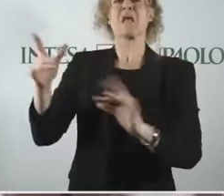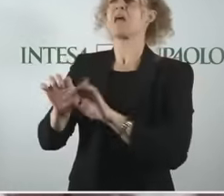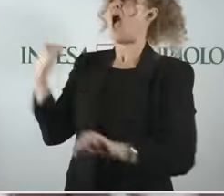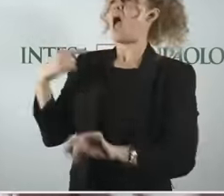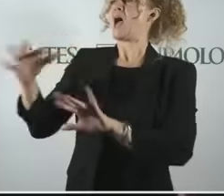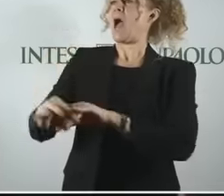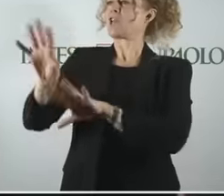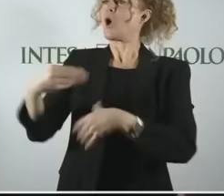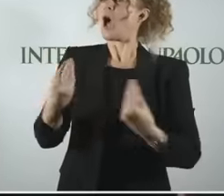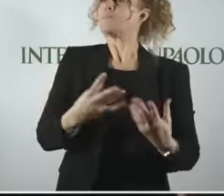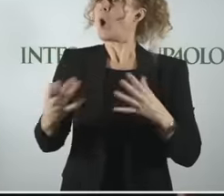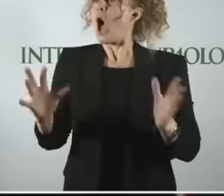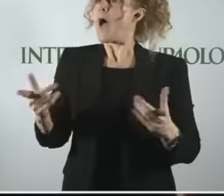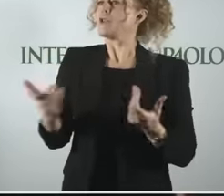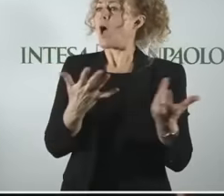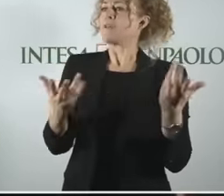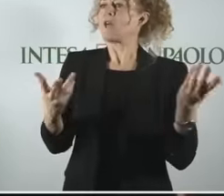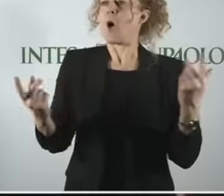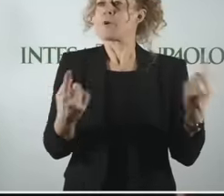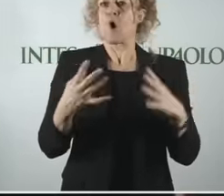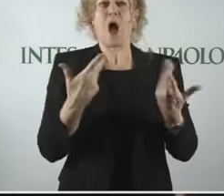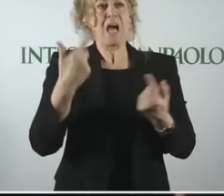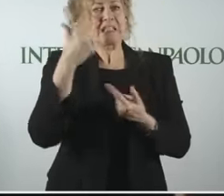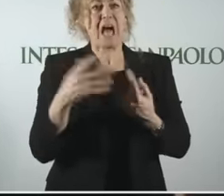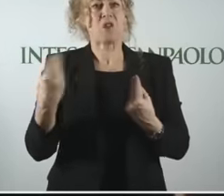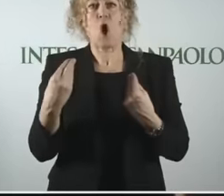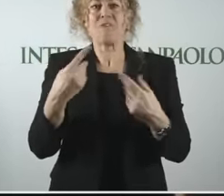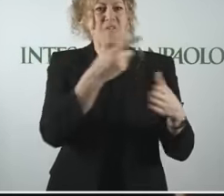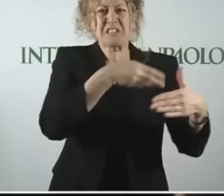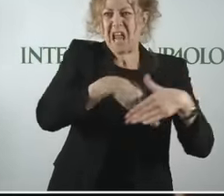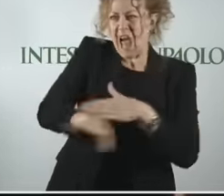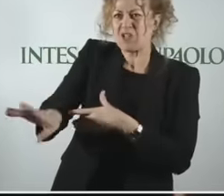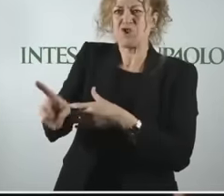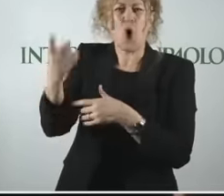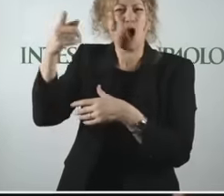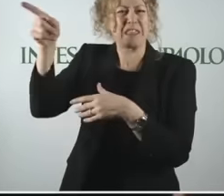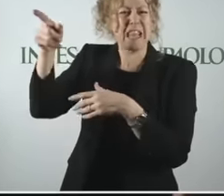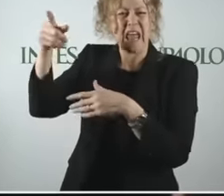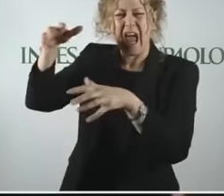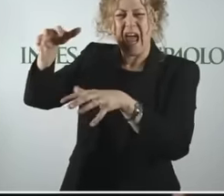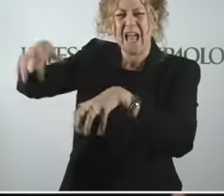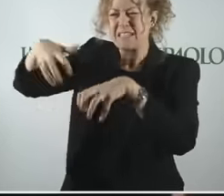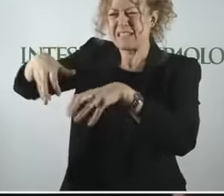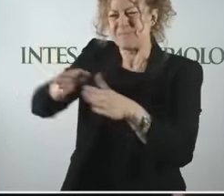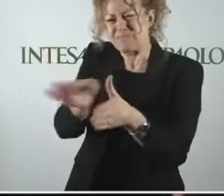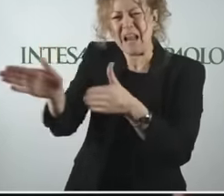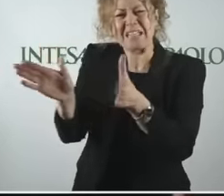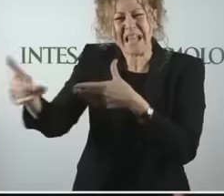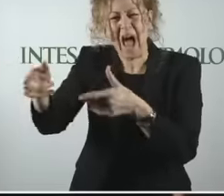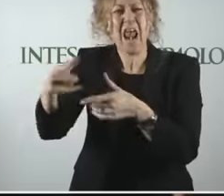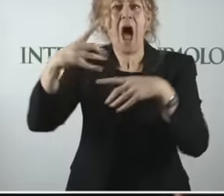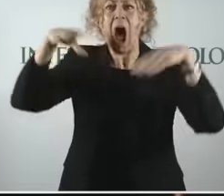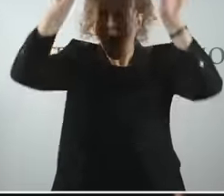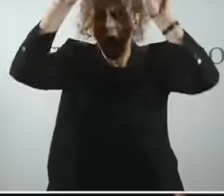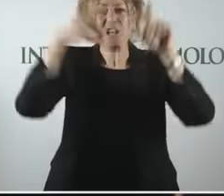non è succede Cos'è che un asino e lo fa nascondere nella stalla l'asino pesta il piede al ragazzo che è nascosto lì ragazzo